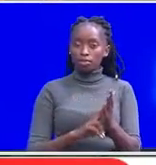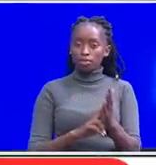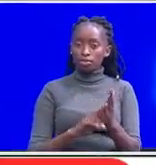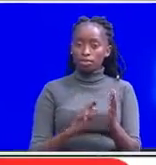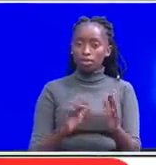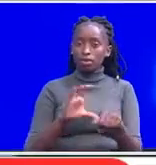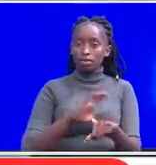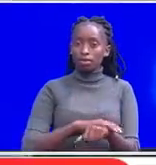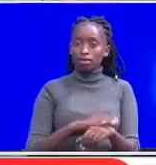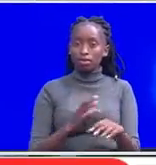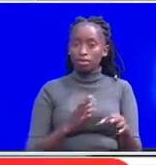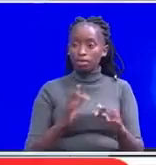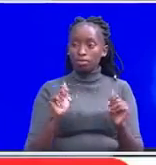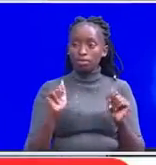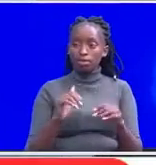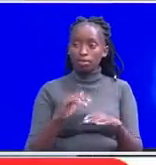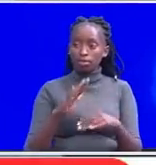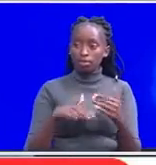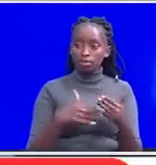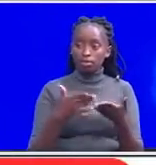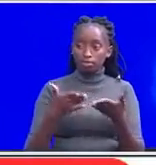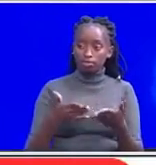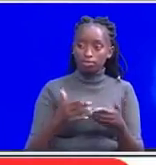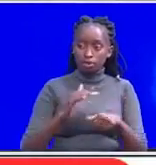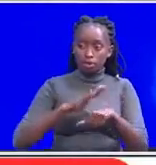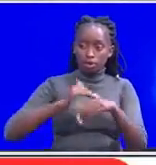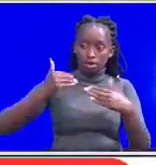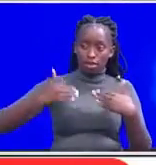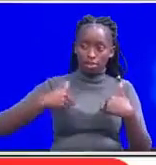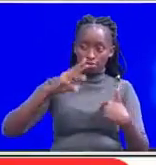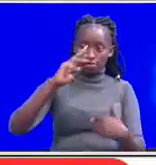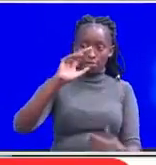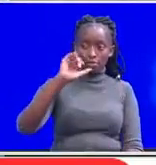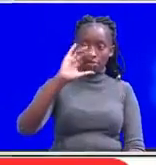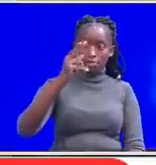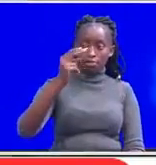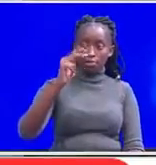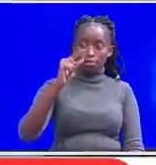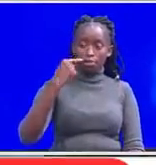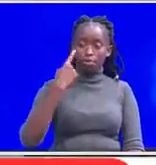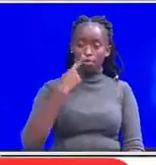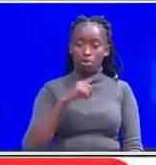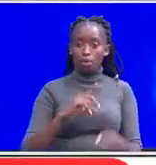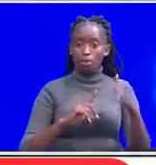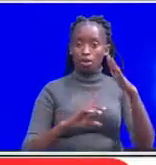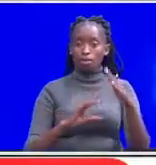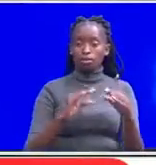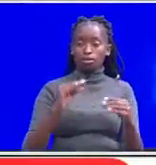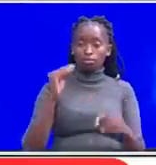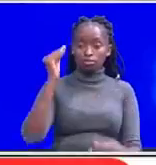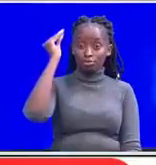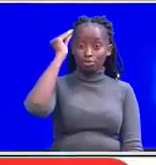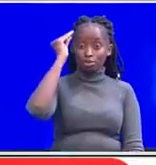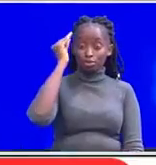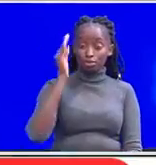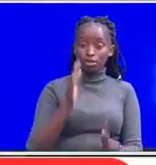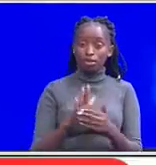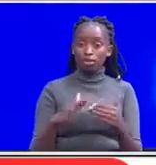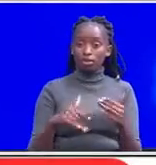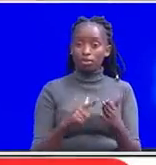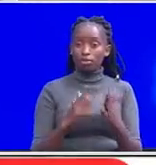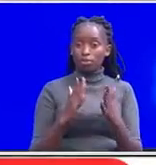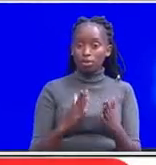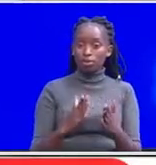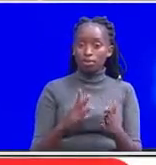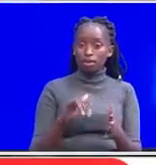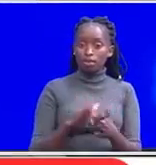shuleni. Nimeita Machogu, minister wa elimu, na nimeita attorney general. Hiyo